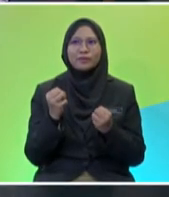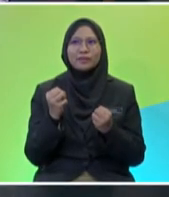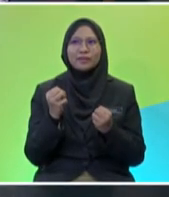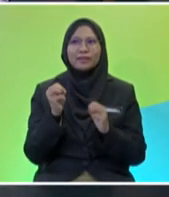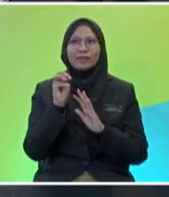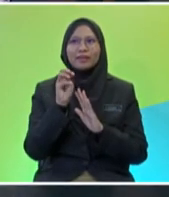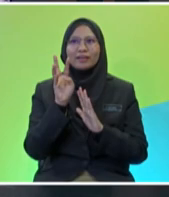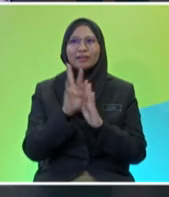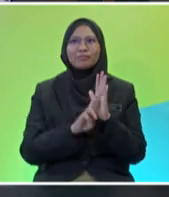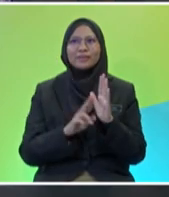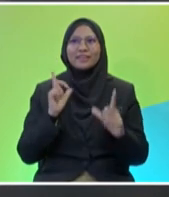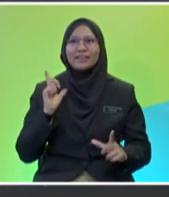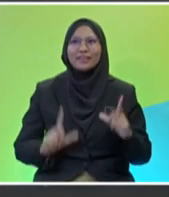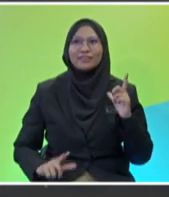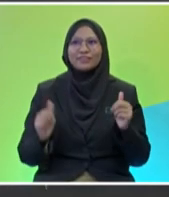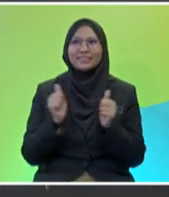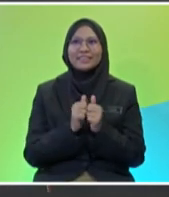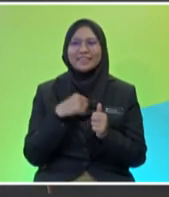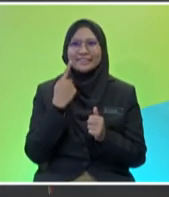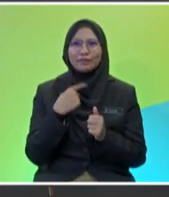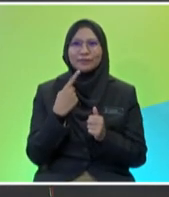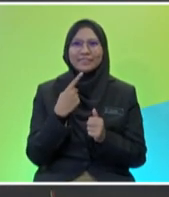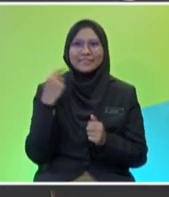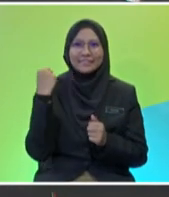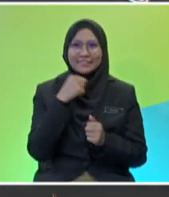saya bersama dengan Lisa